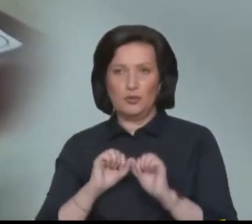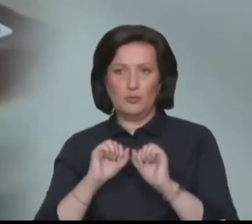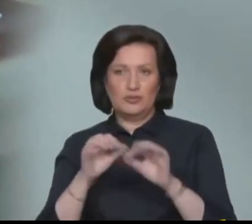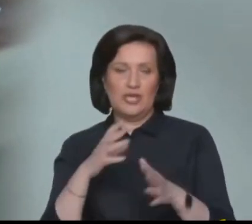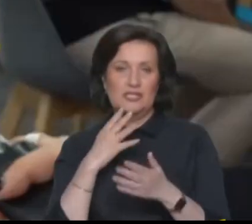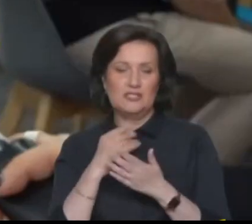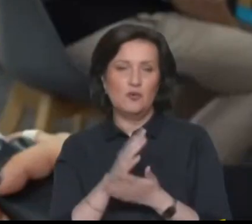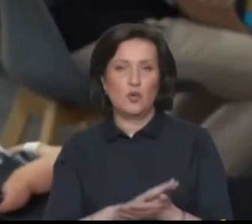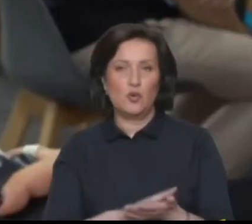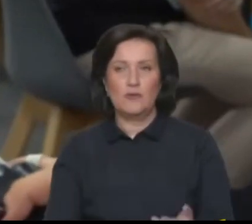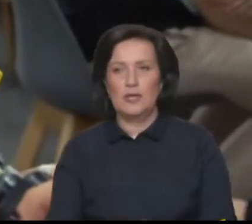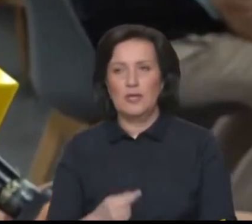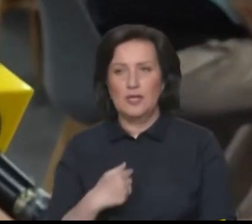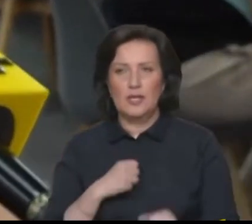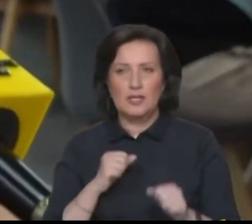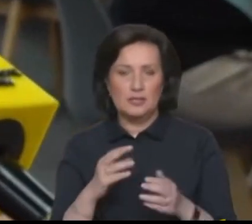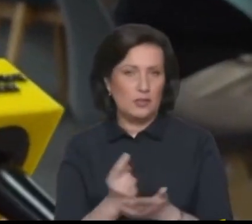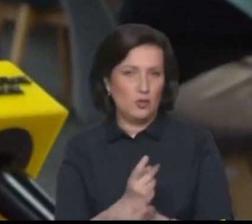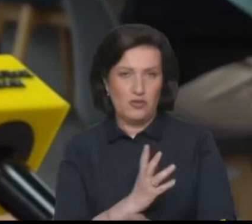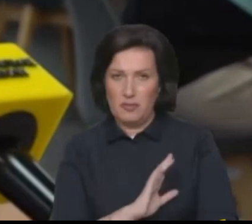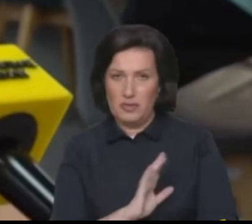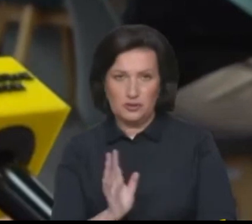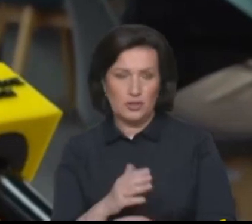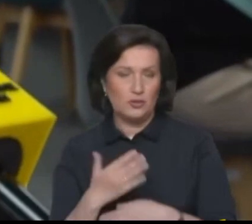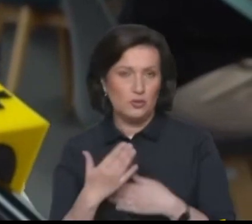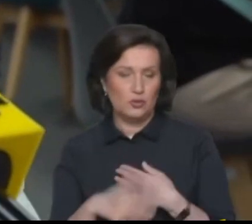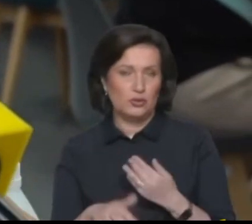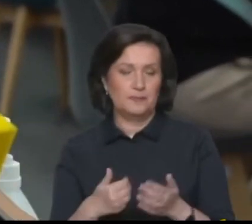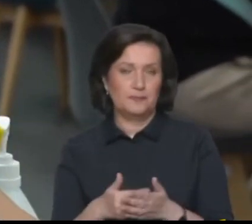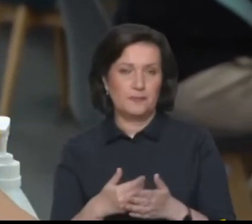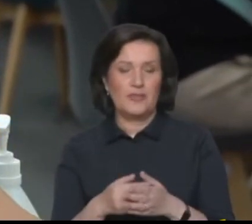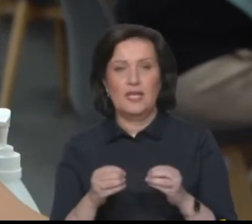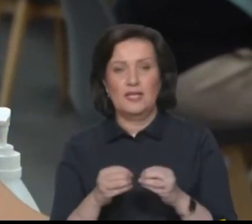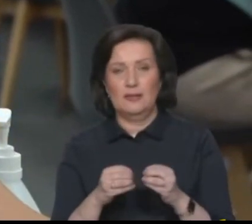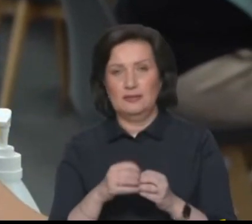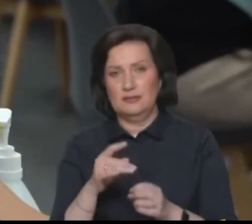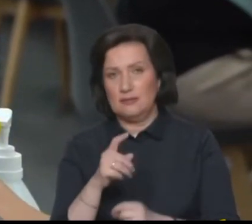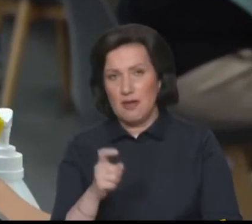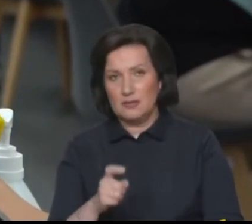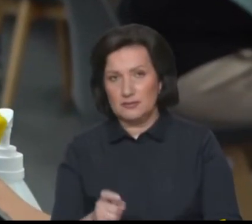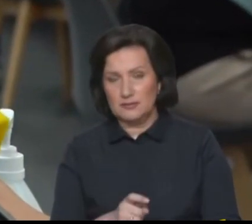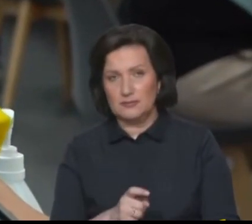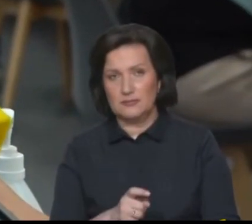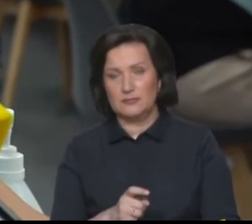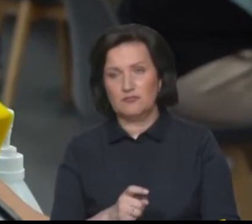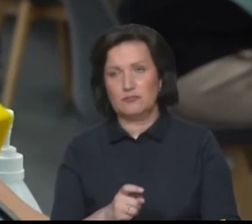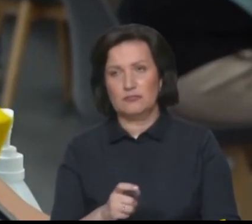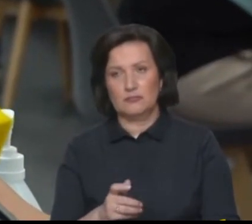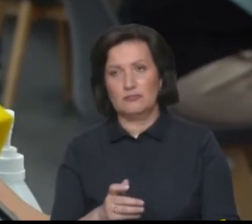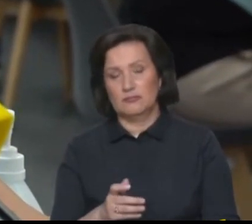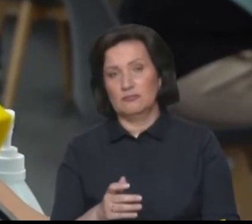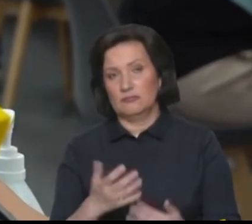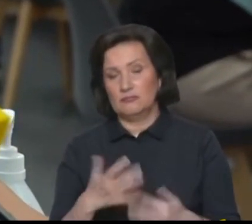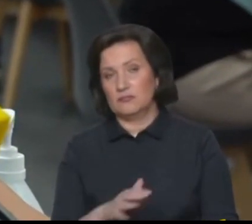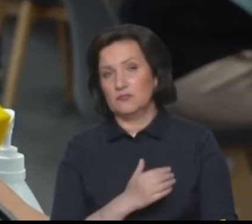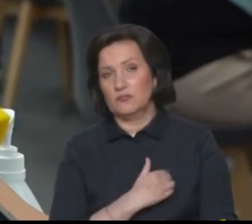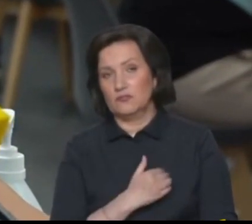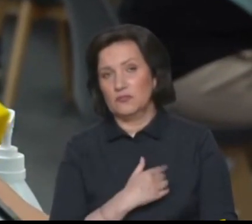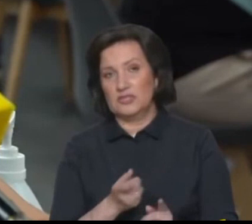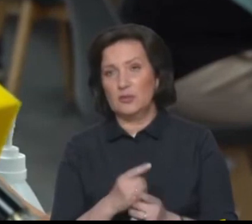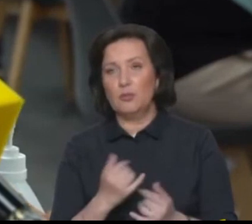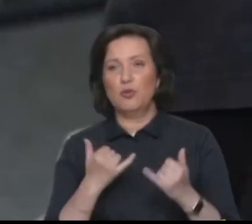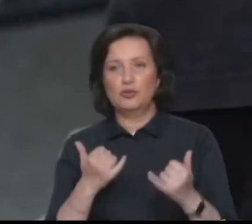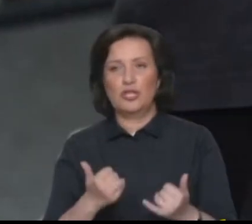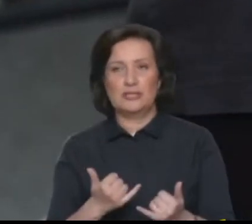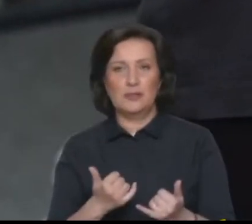здати свою кров. Я здаю не в перший раз, це вже десь біля 10 раз. Так, вже хочу стати